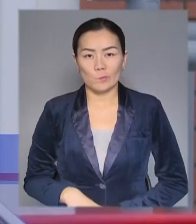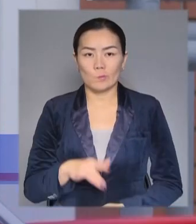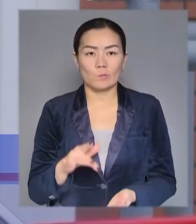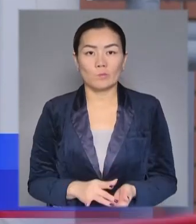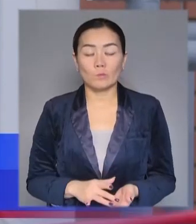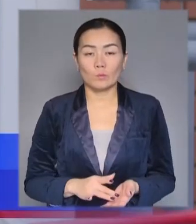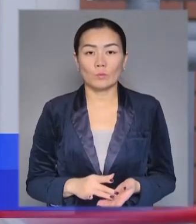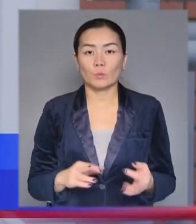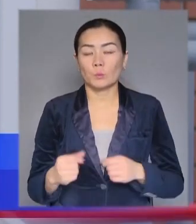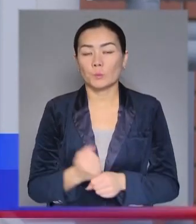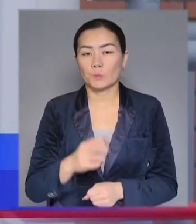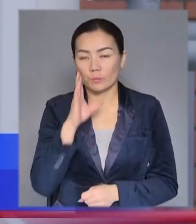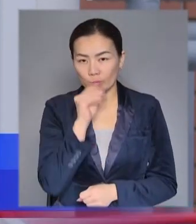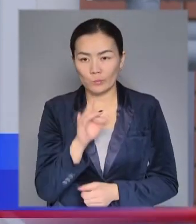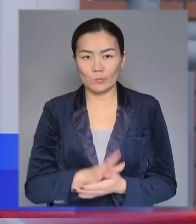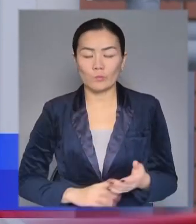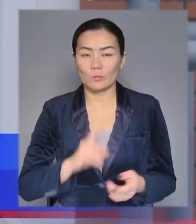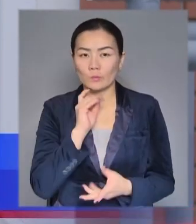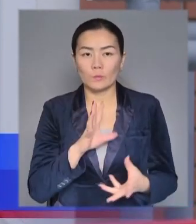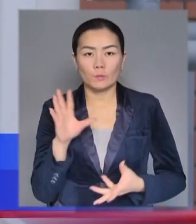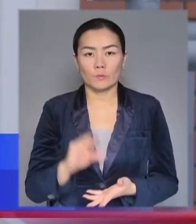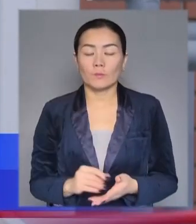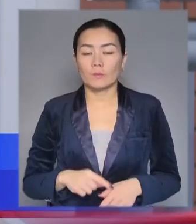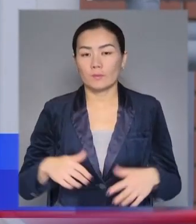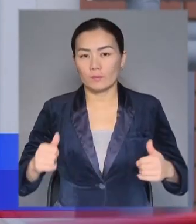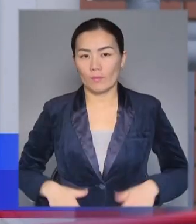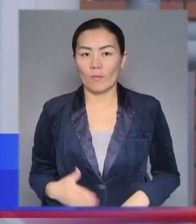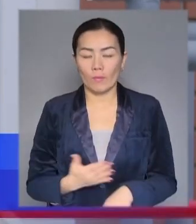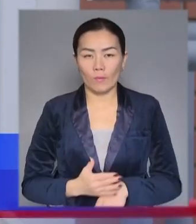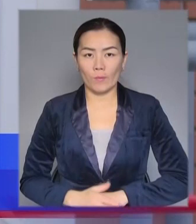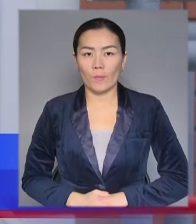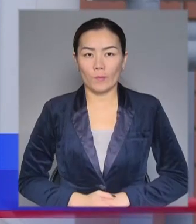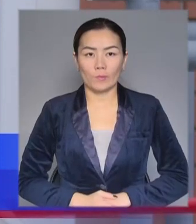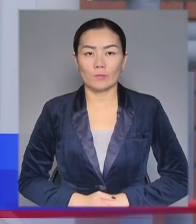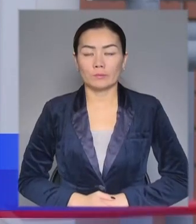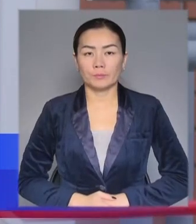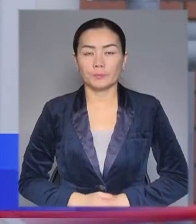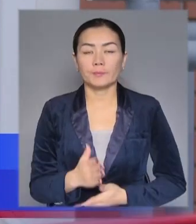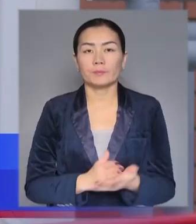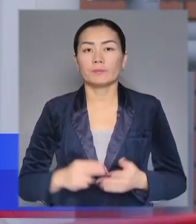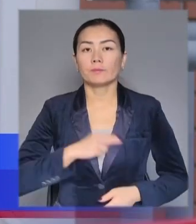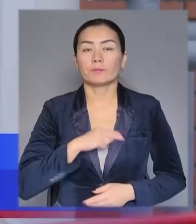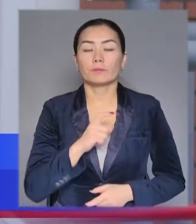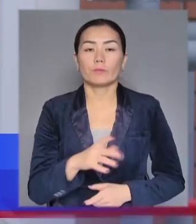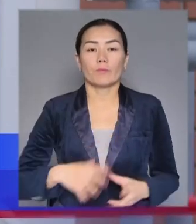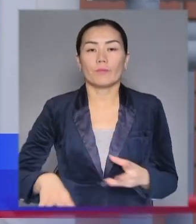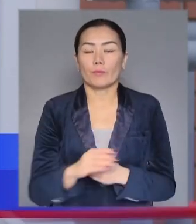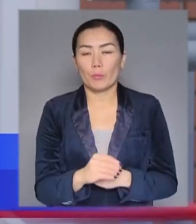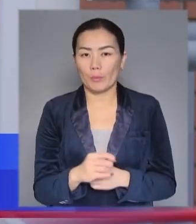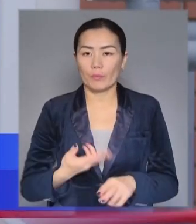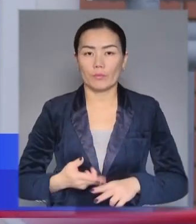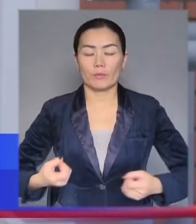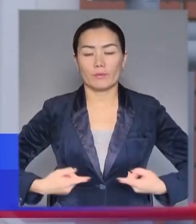орталыққа кетіп салдыратын еді. Мінекей енді сол қиындықтың бәрінің шешімі табылып жатыр. Қоғамда қызмет етіп жатқан азаматтарға,